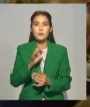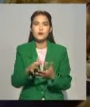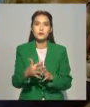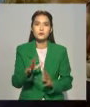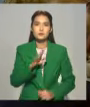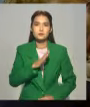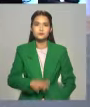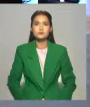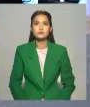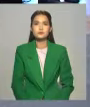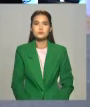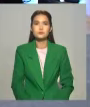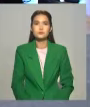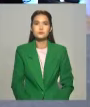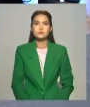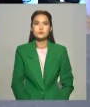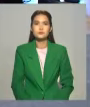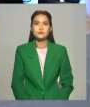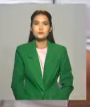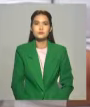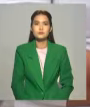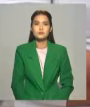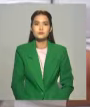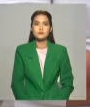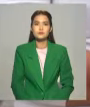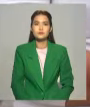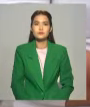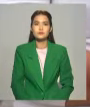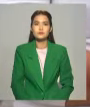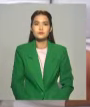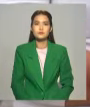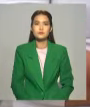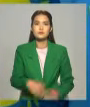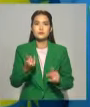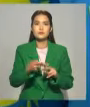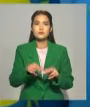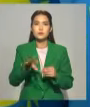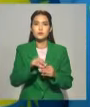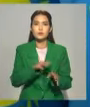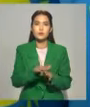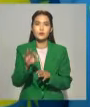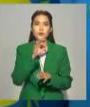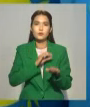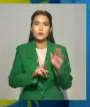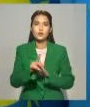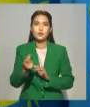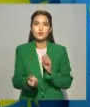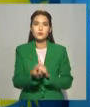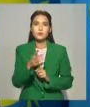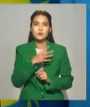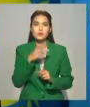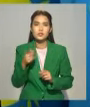село. В рамках проекта «Жир Аманат» областной комиссии за 2022 год государственной собственности возвращено более 100 тысяч